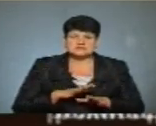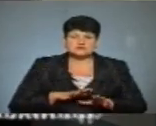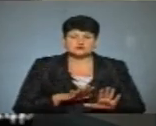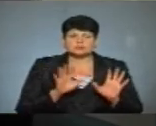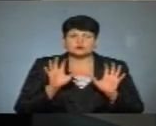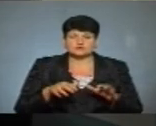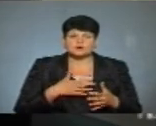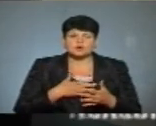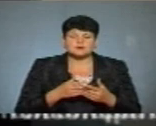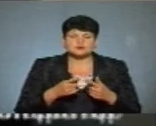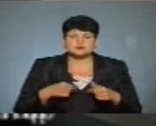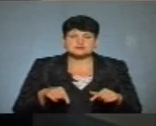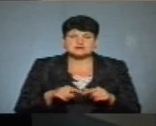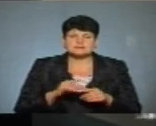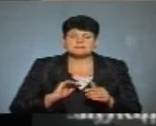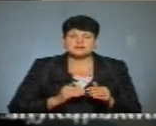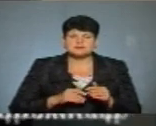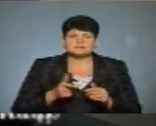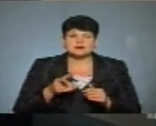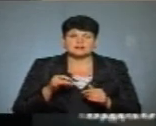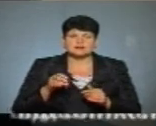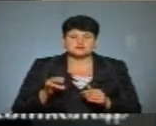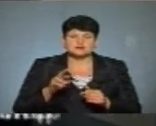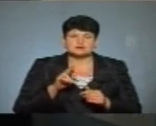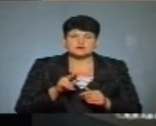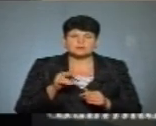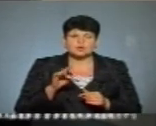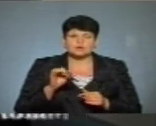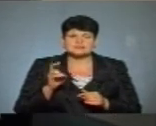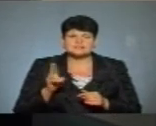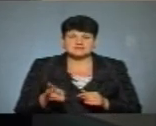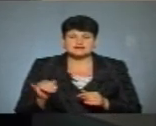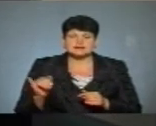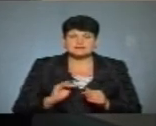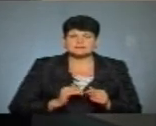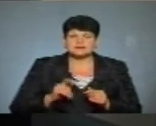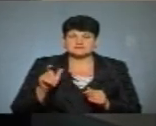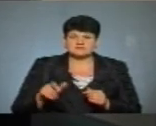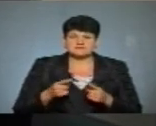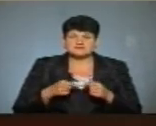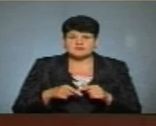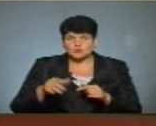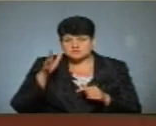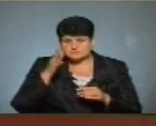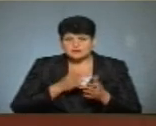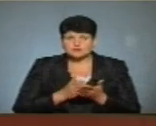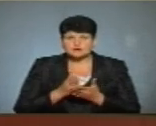голови громадської організації підприємців Галичини Ярославою Процик та підприємницею у сфері освітніх